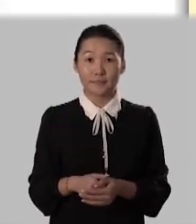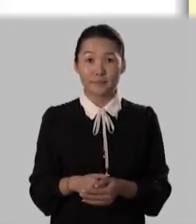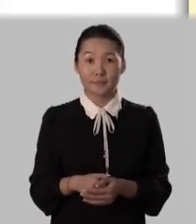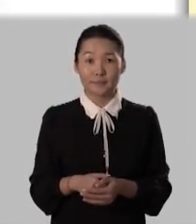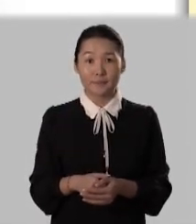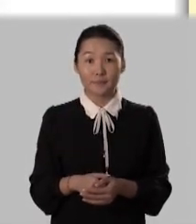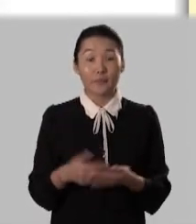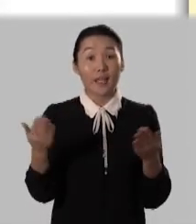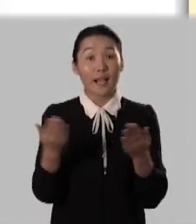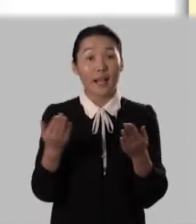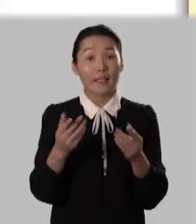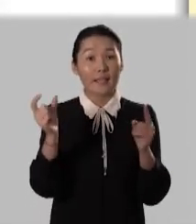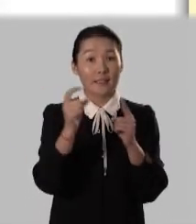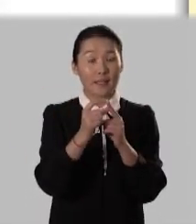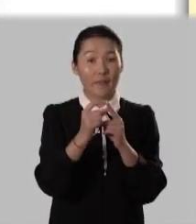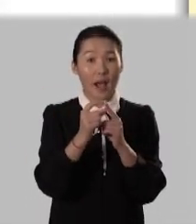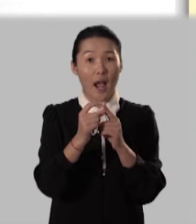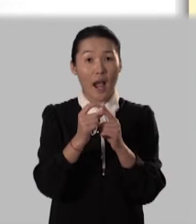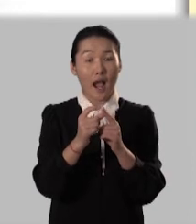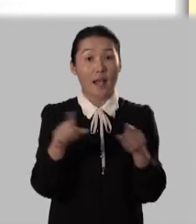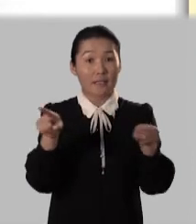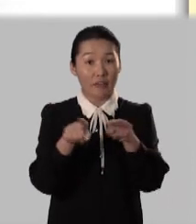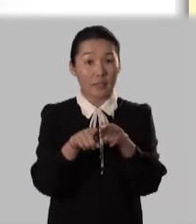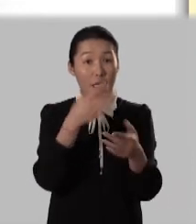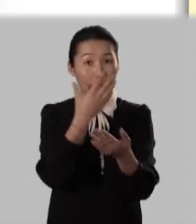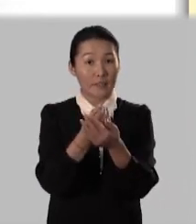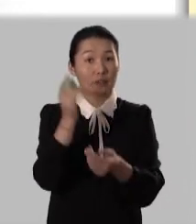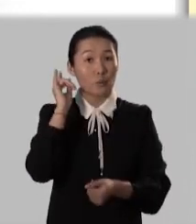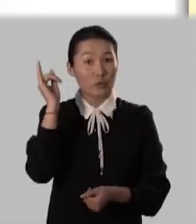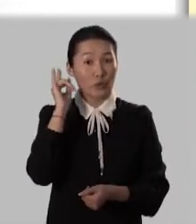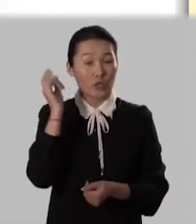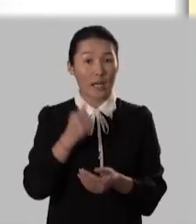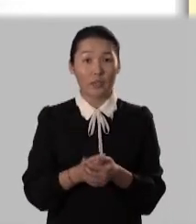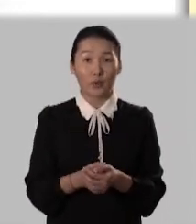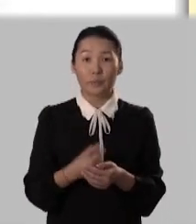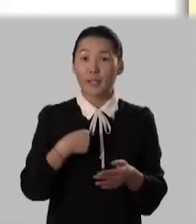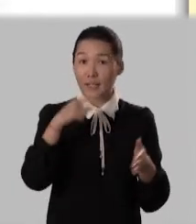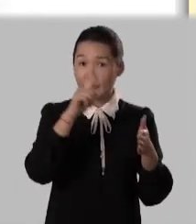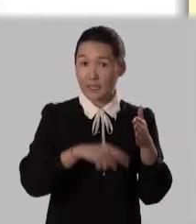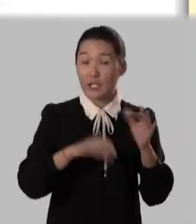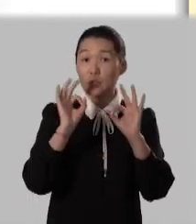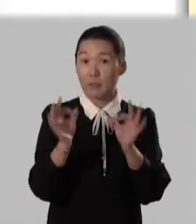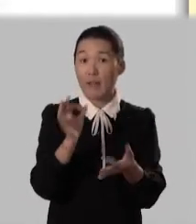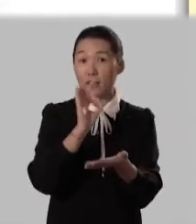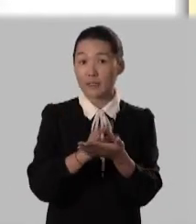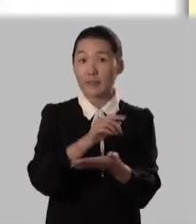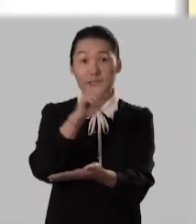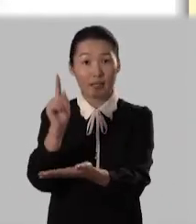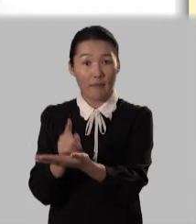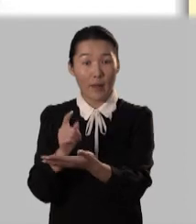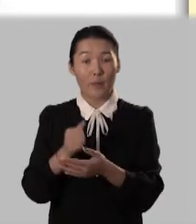какие слова совпадают по своему звучанию я надеюсь вы правильно ответили на этот вопрос